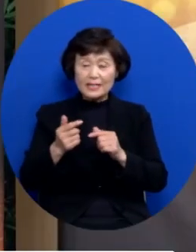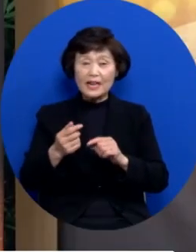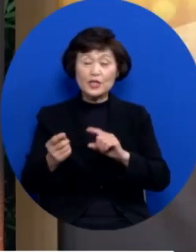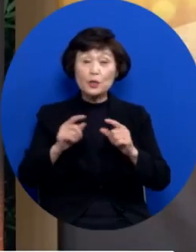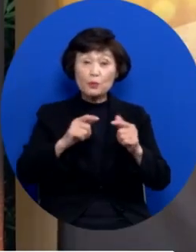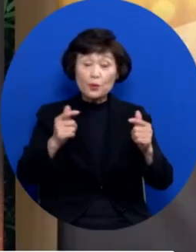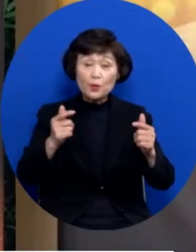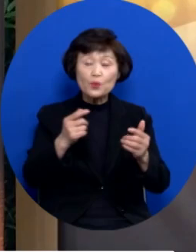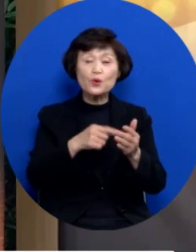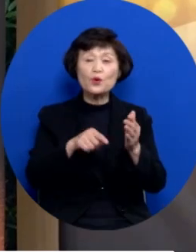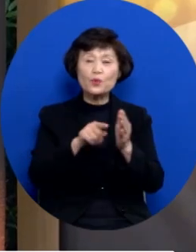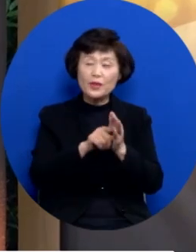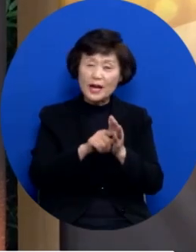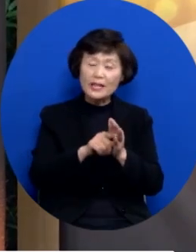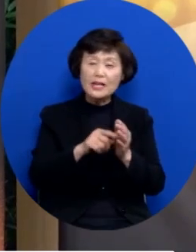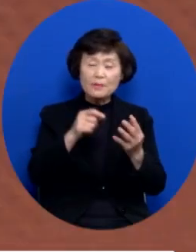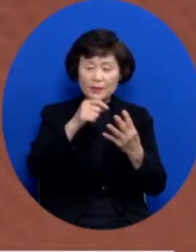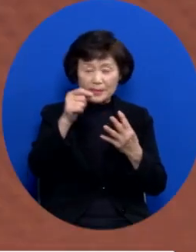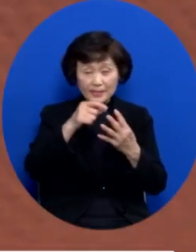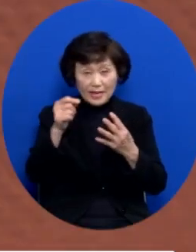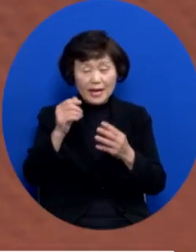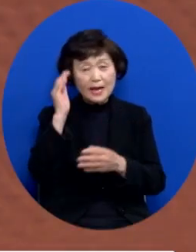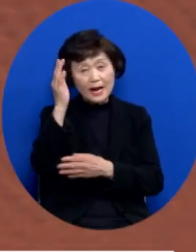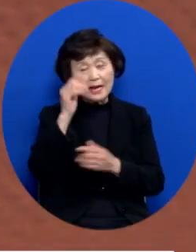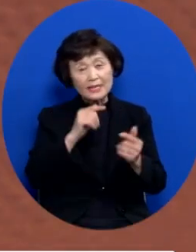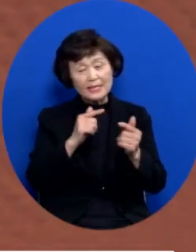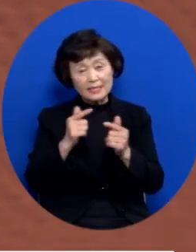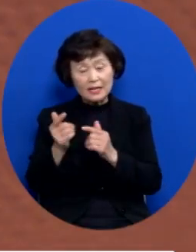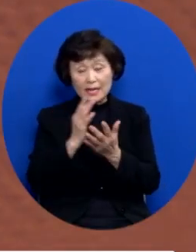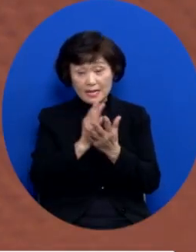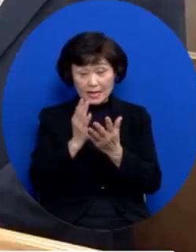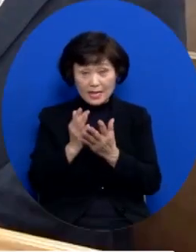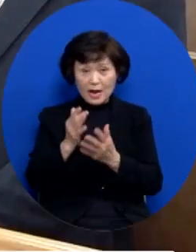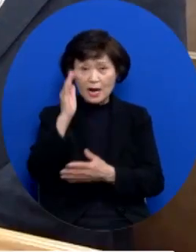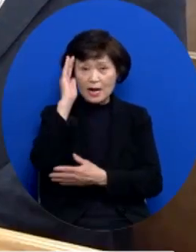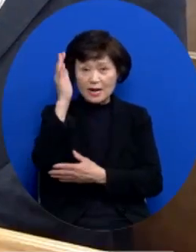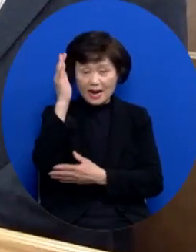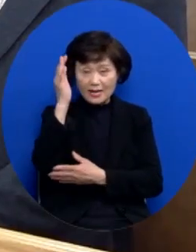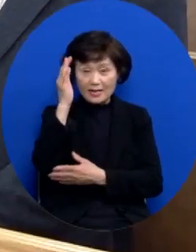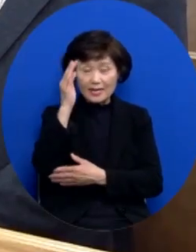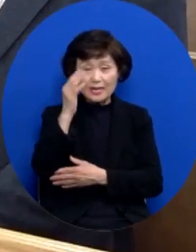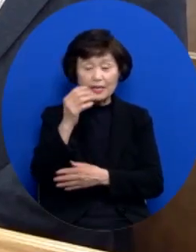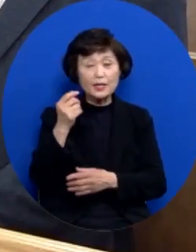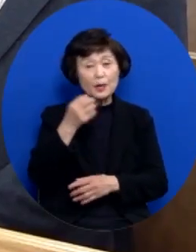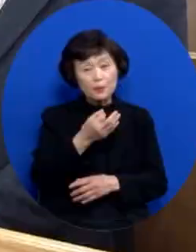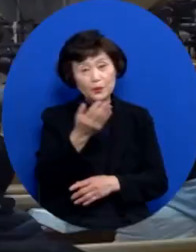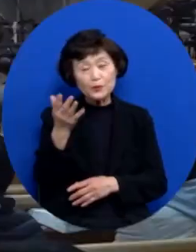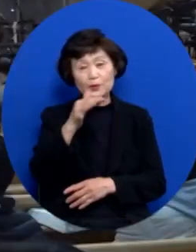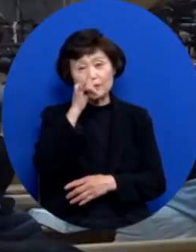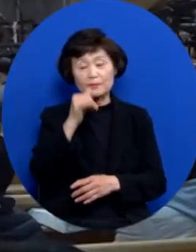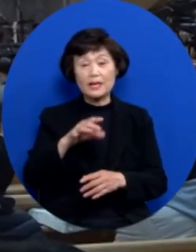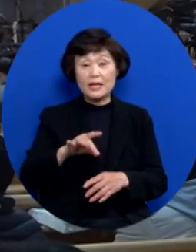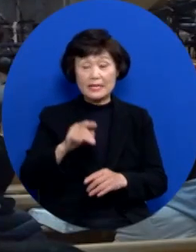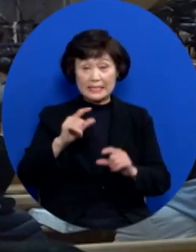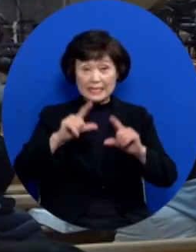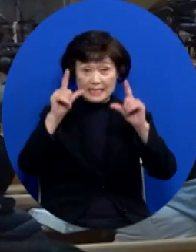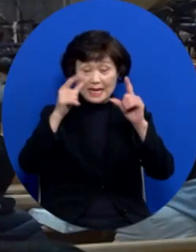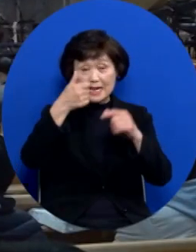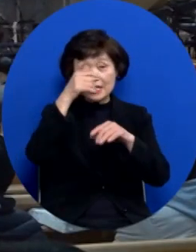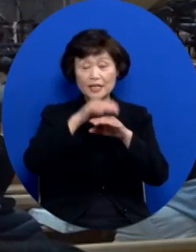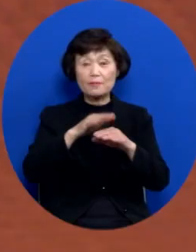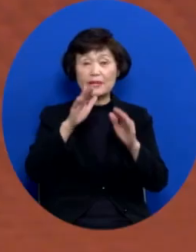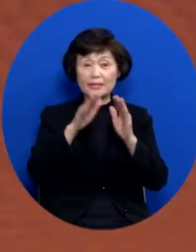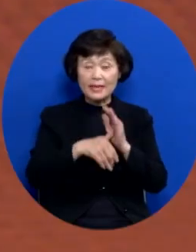키워드, 선택 강의 등 다양한 프로그램을 통해 향후 목회 방안을 제시할 예정입니다. 첫날 개회 예배는 국내